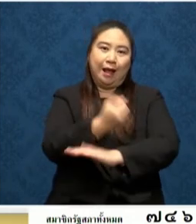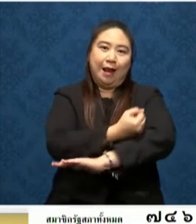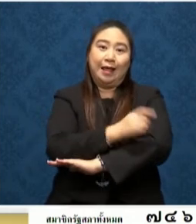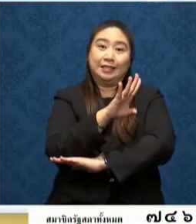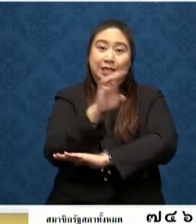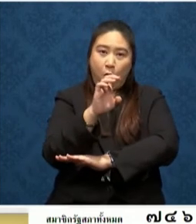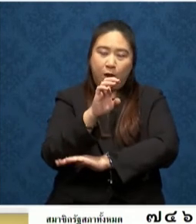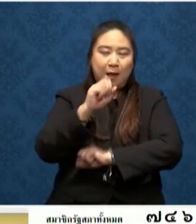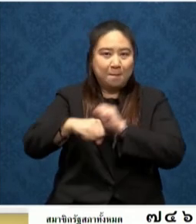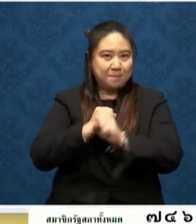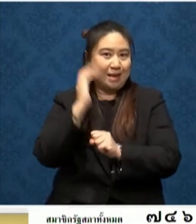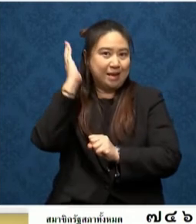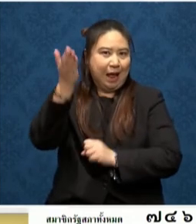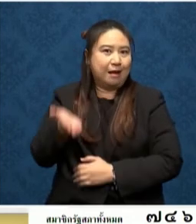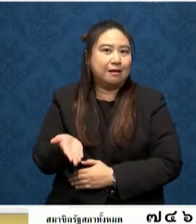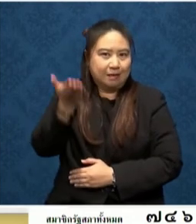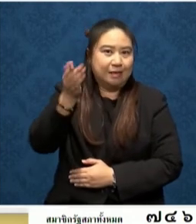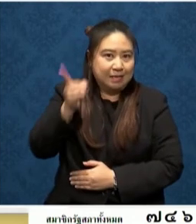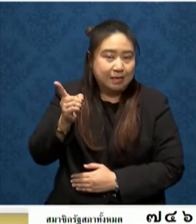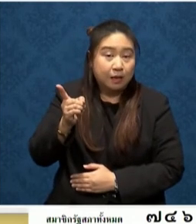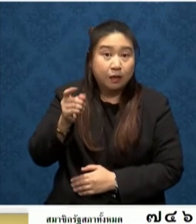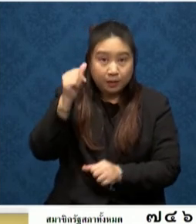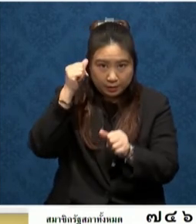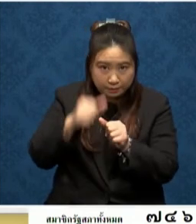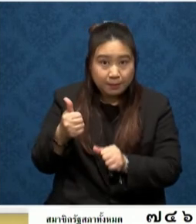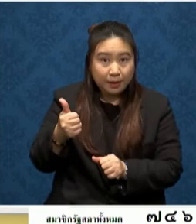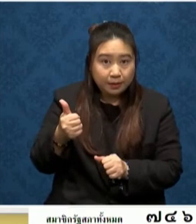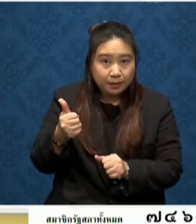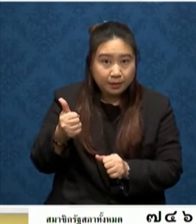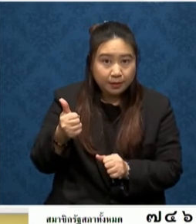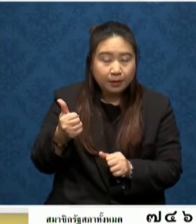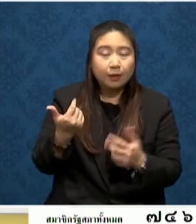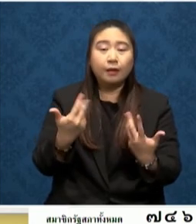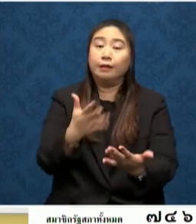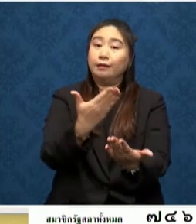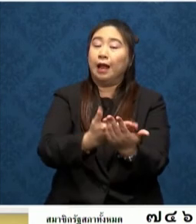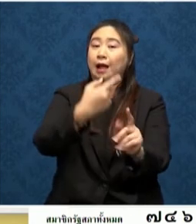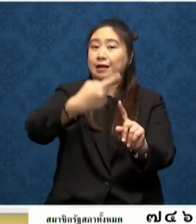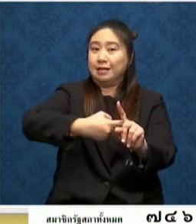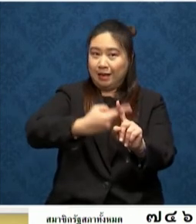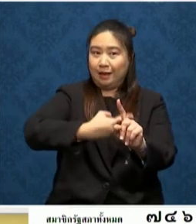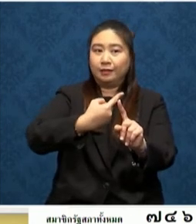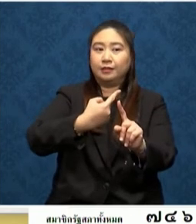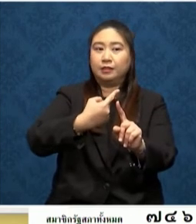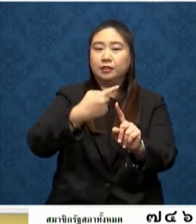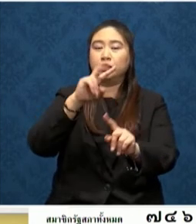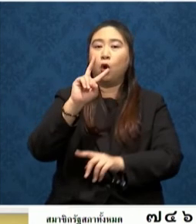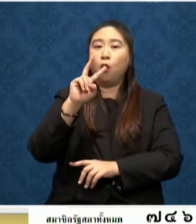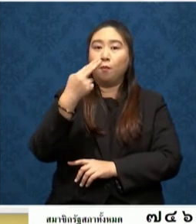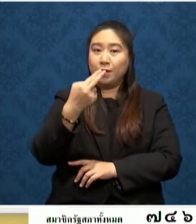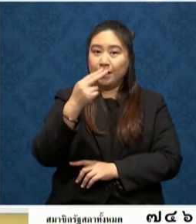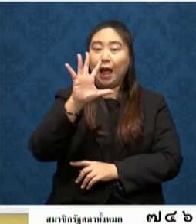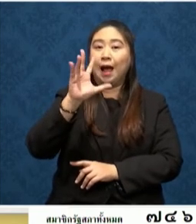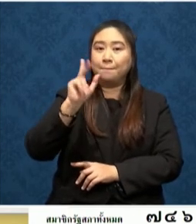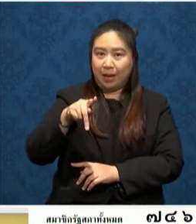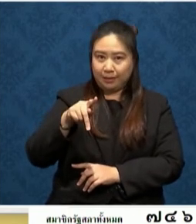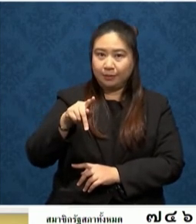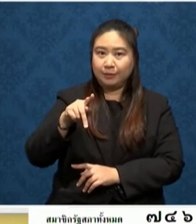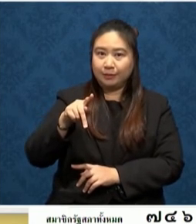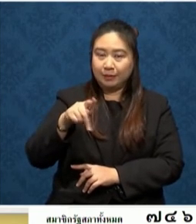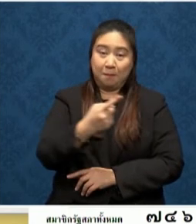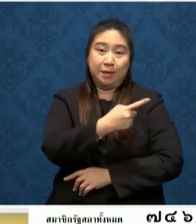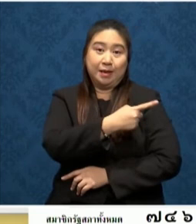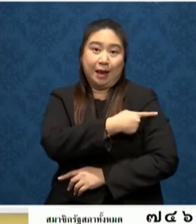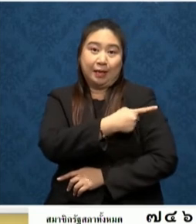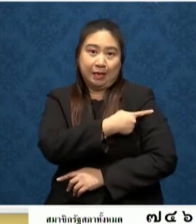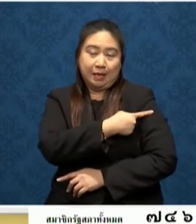ท่านเคยให้สัมภาษ์ไว้ จําได้หรอไม่หรอแ้แต่เงินเดือน 2,000 25,000 บาทปาร